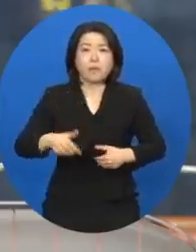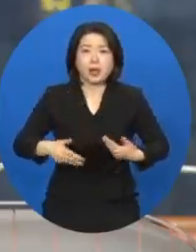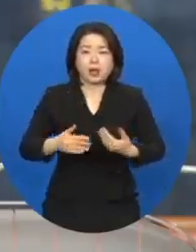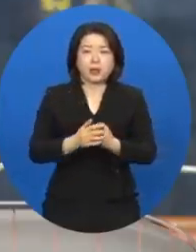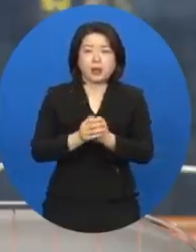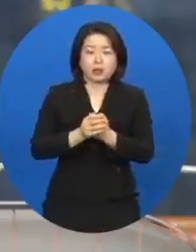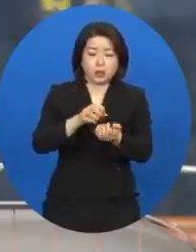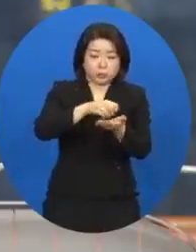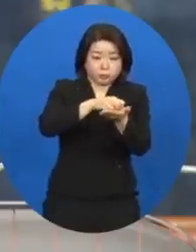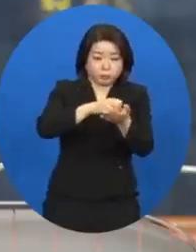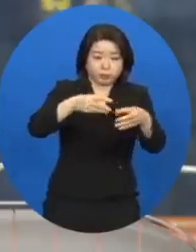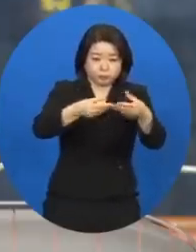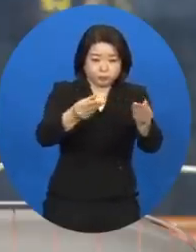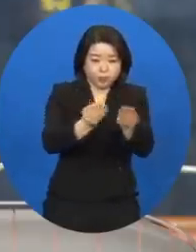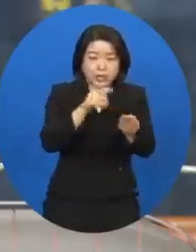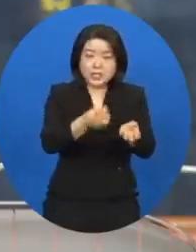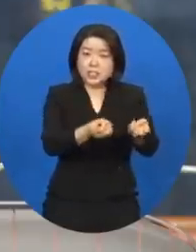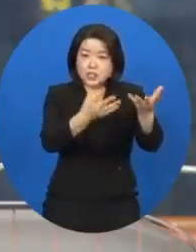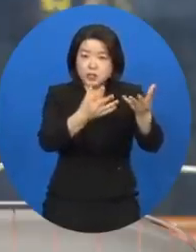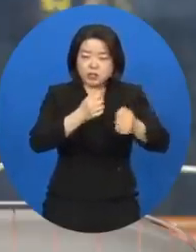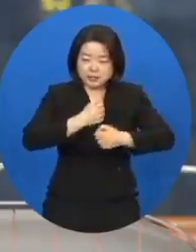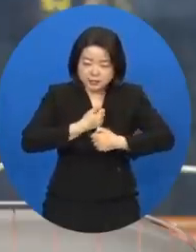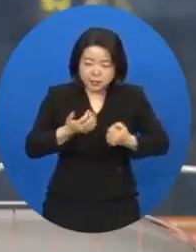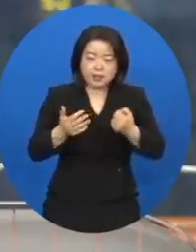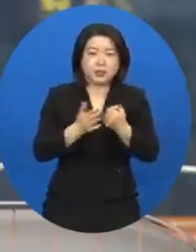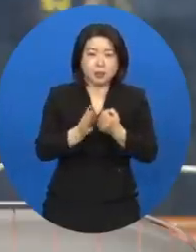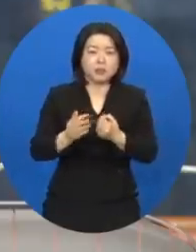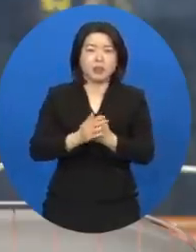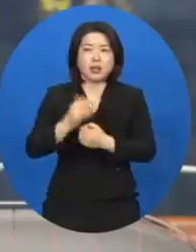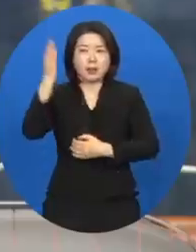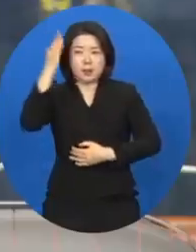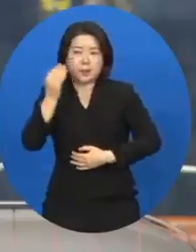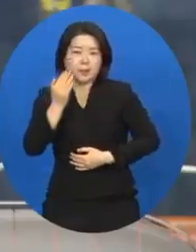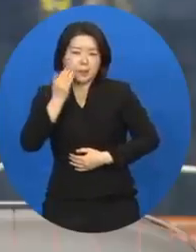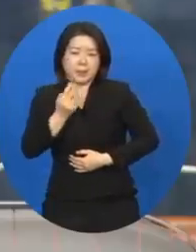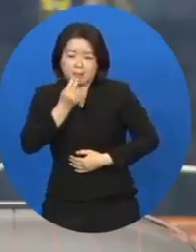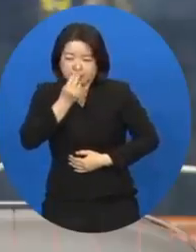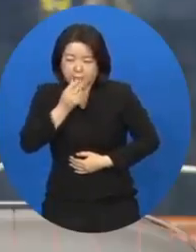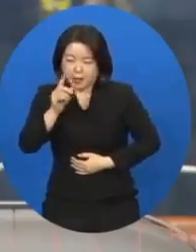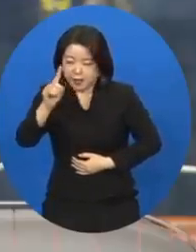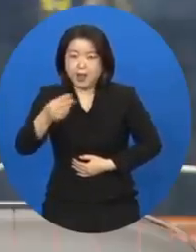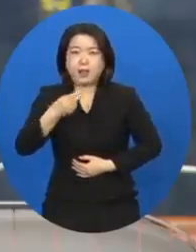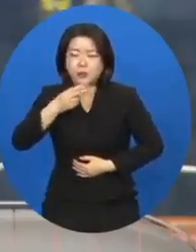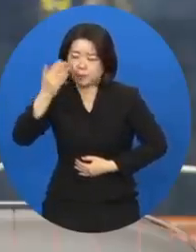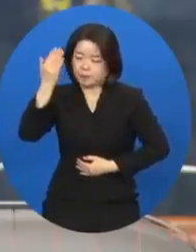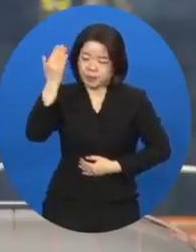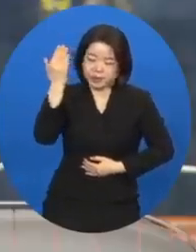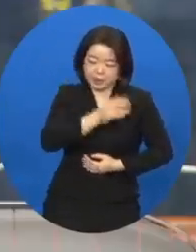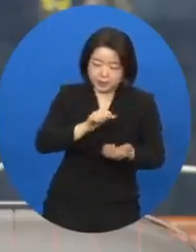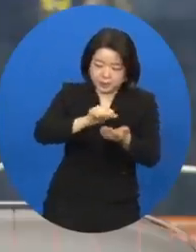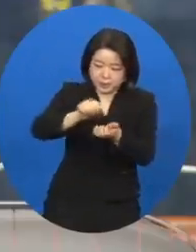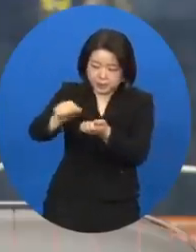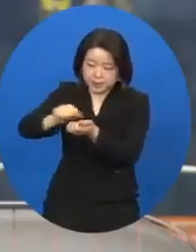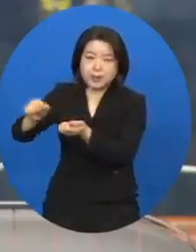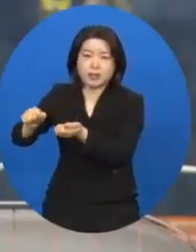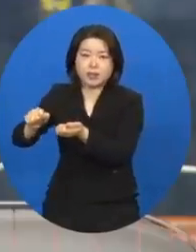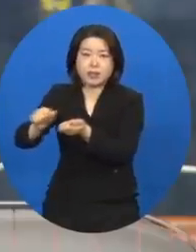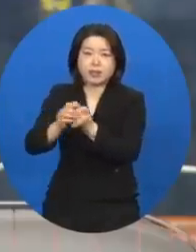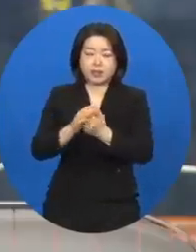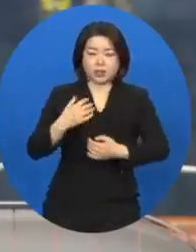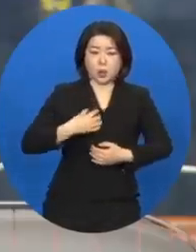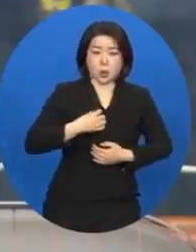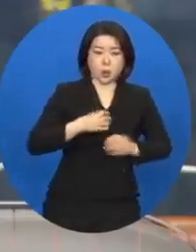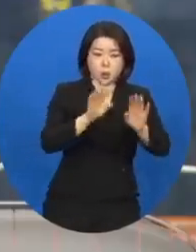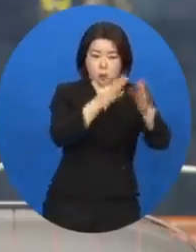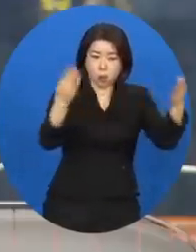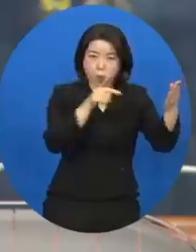되니까 곰팡이 하나 없도록 집안을 청소하는 거예요. 가구나 소파나 이